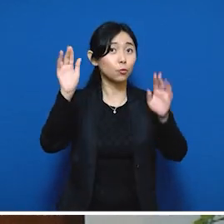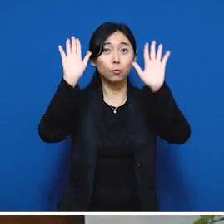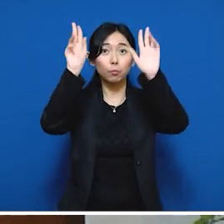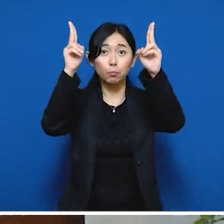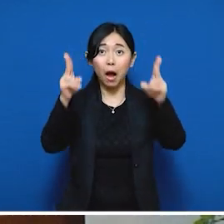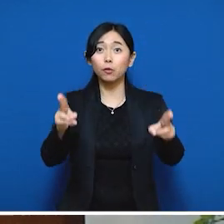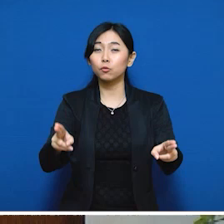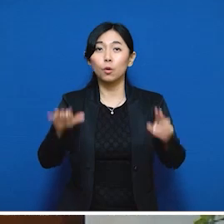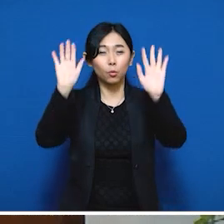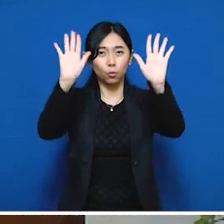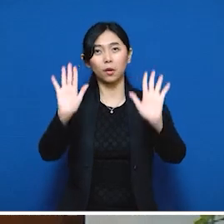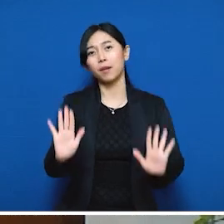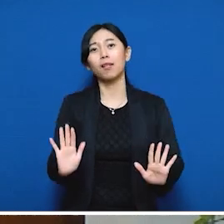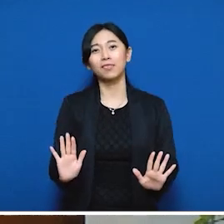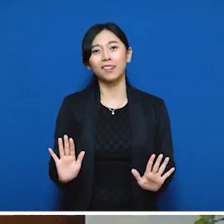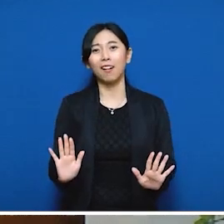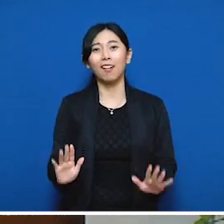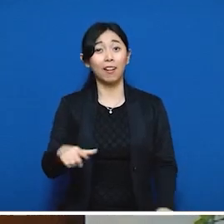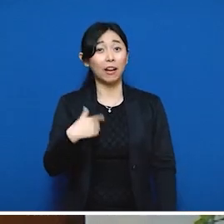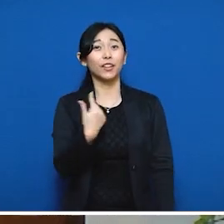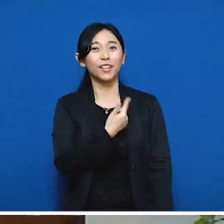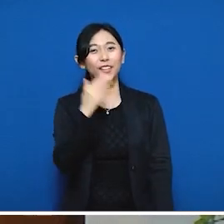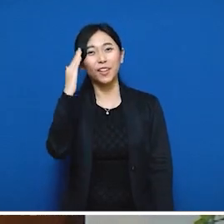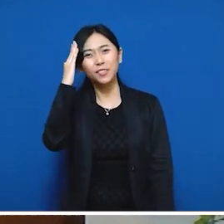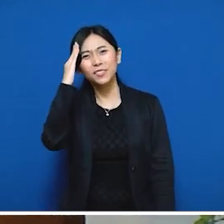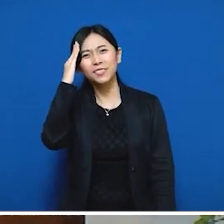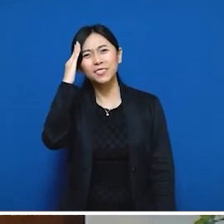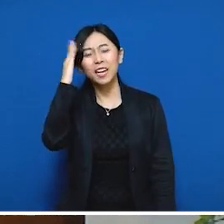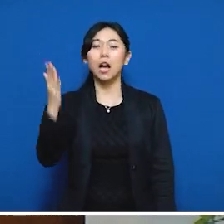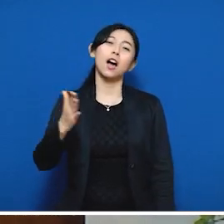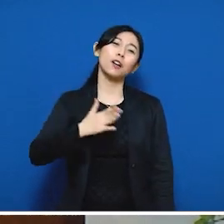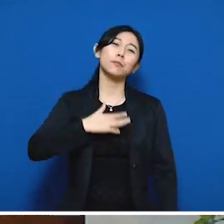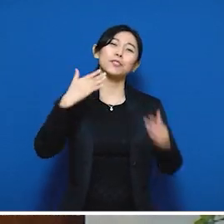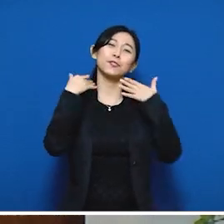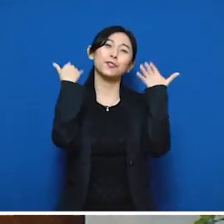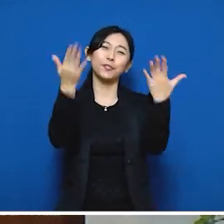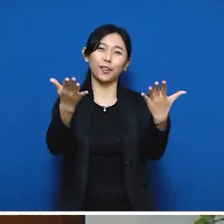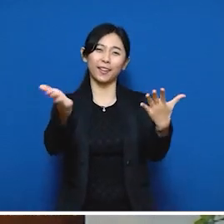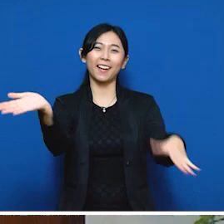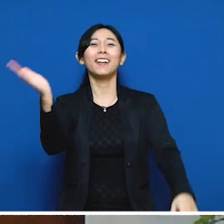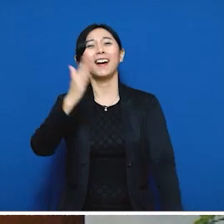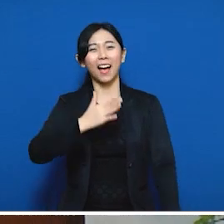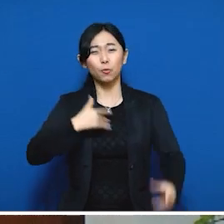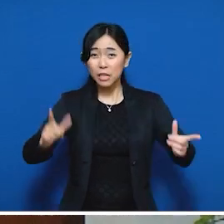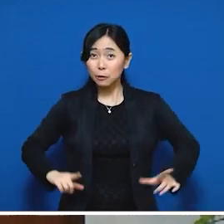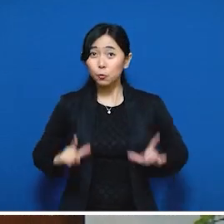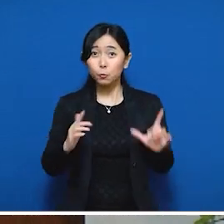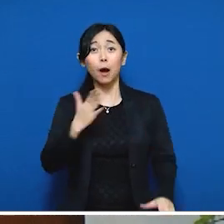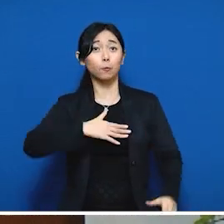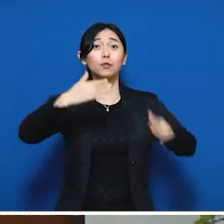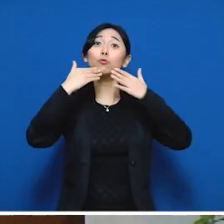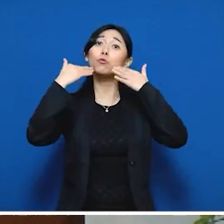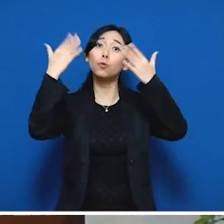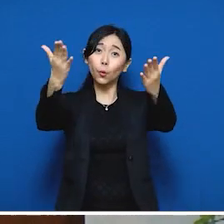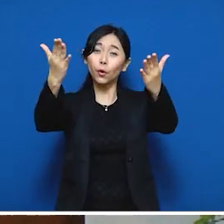dahsyat, kita mengalami, oh ya Tuhan, aku bersyukur karena aku ini diberi kehidupan.